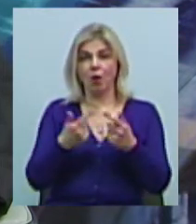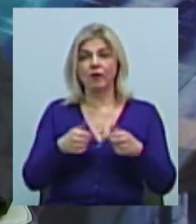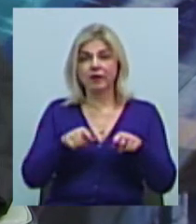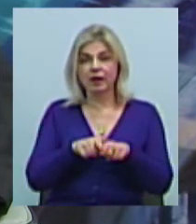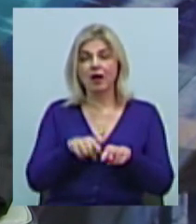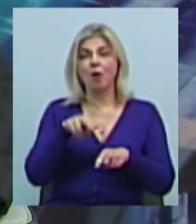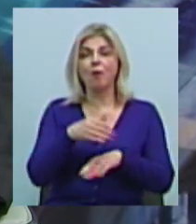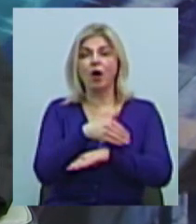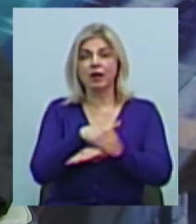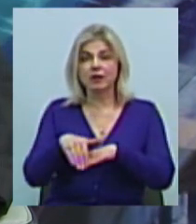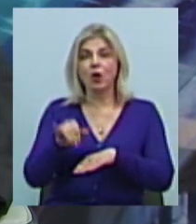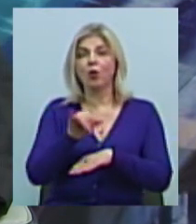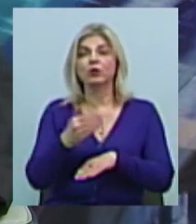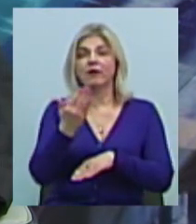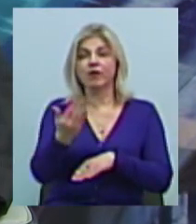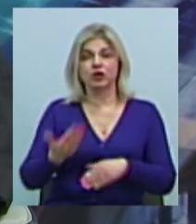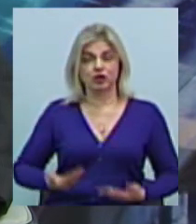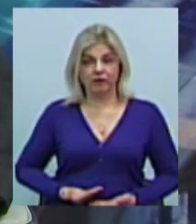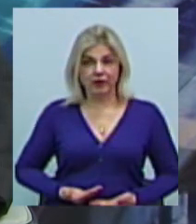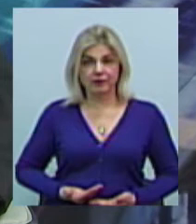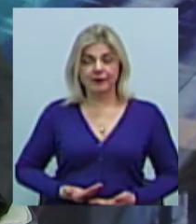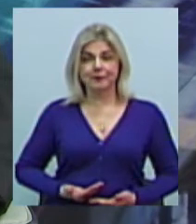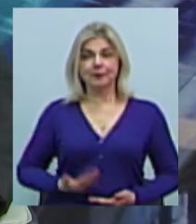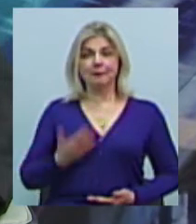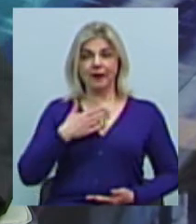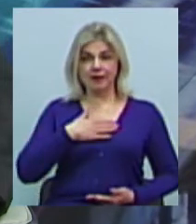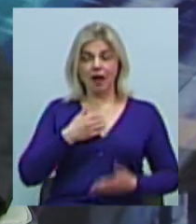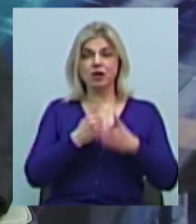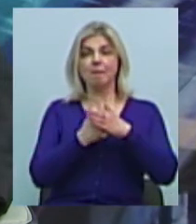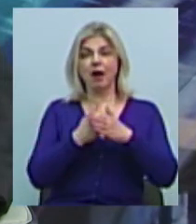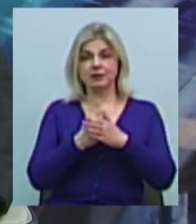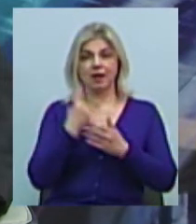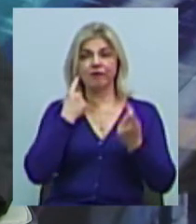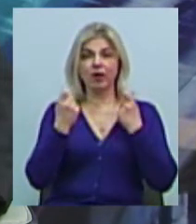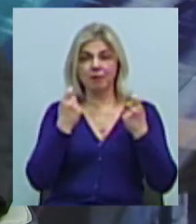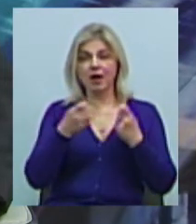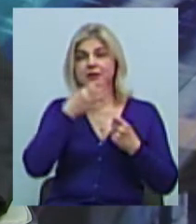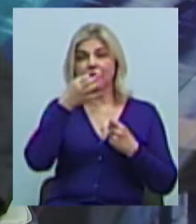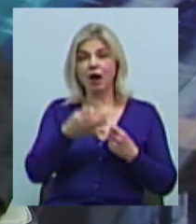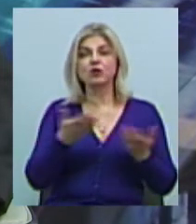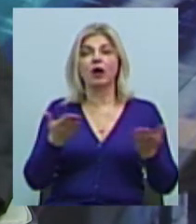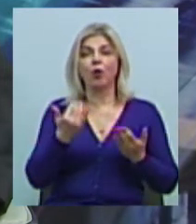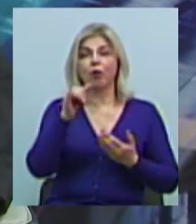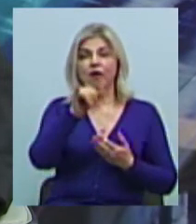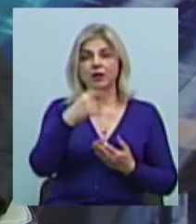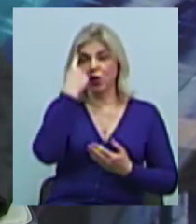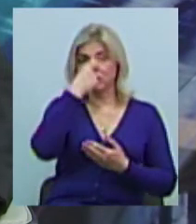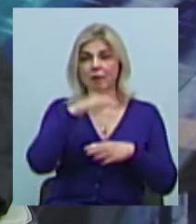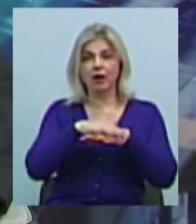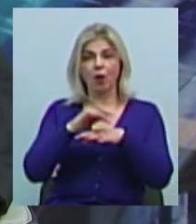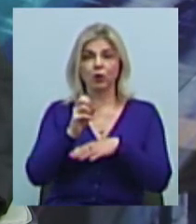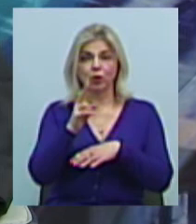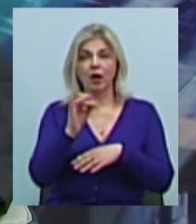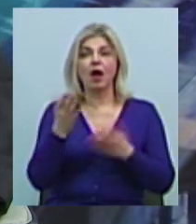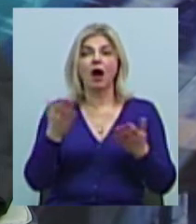навіть по адресі, за якою ви мешкаєте, вам з нашої бази даних скажуть, який у вас особовий рахунок та яка